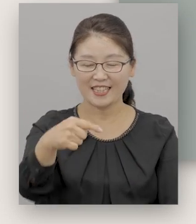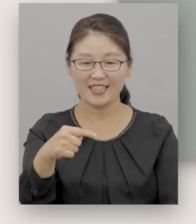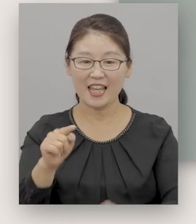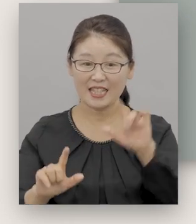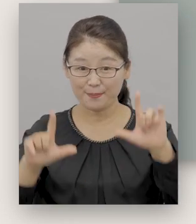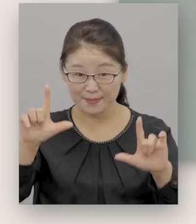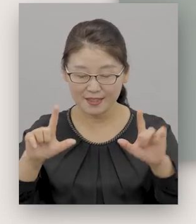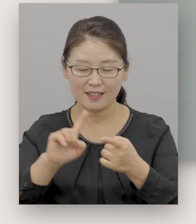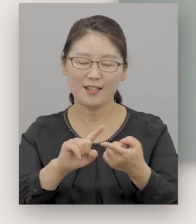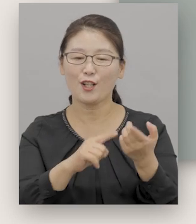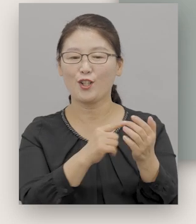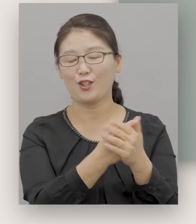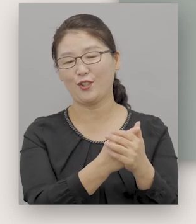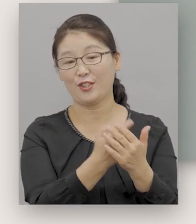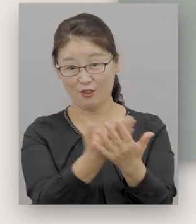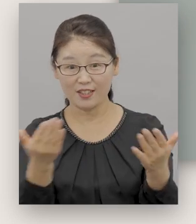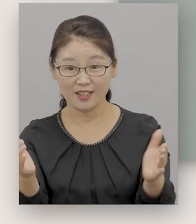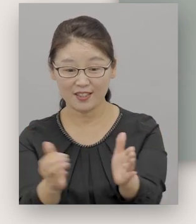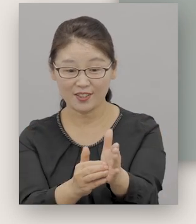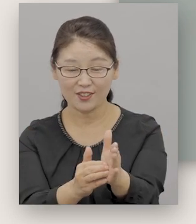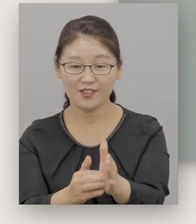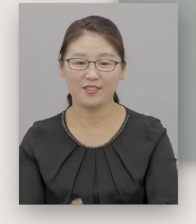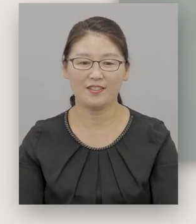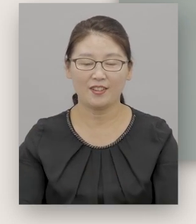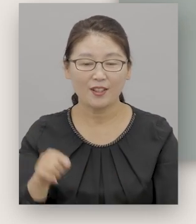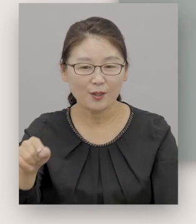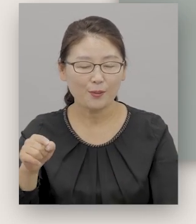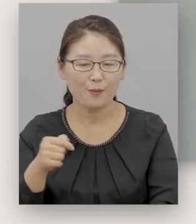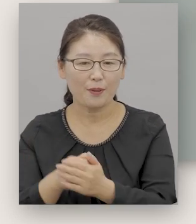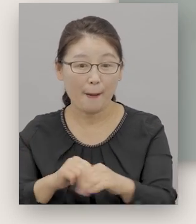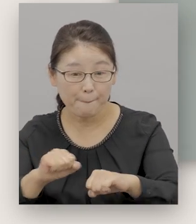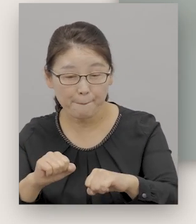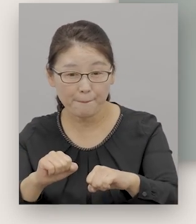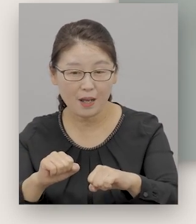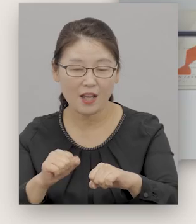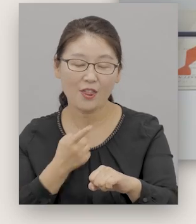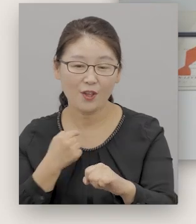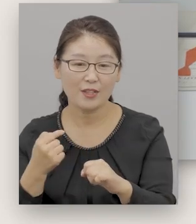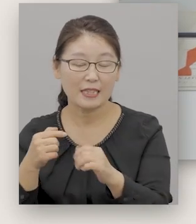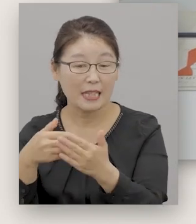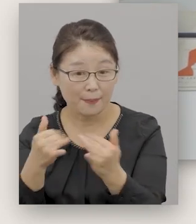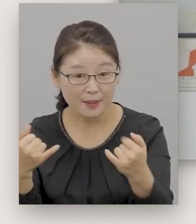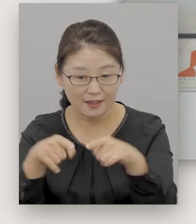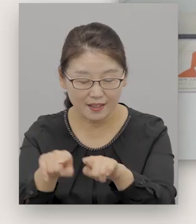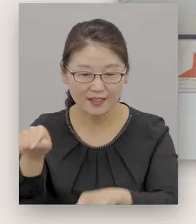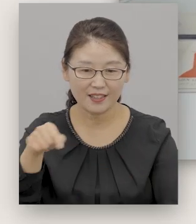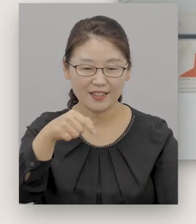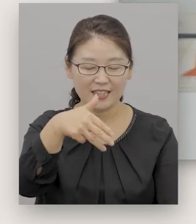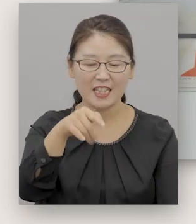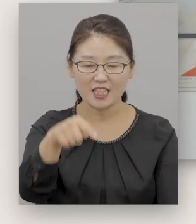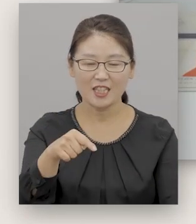이미지라는 전시를 열게 되고, 동료 작가들과 함께 그 체스의 오브제를